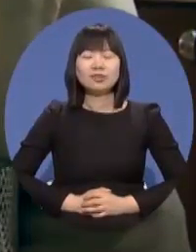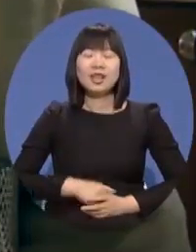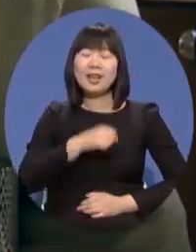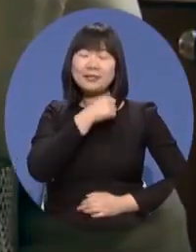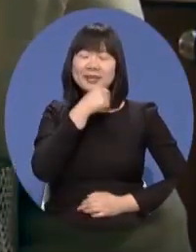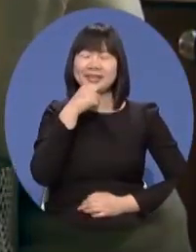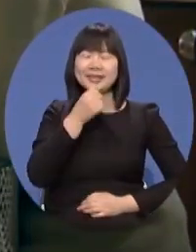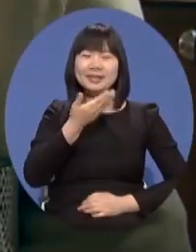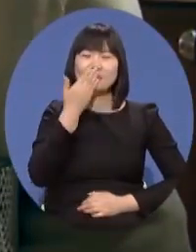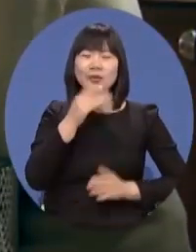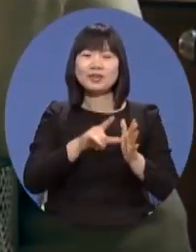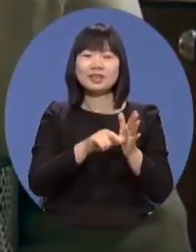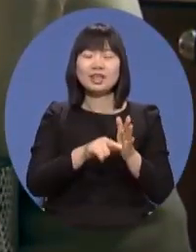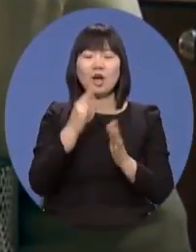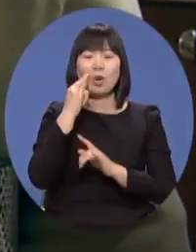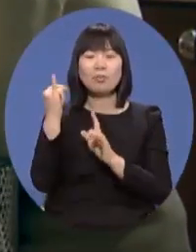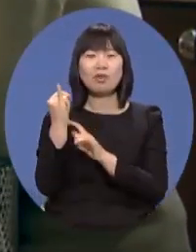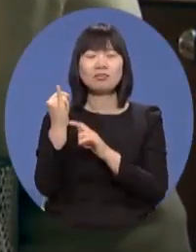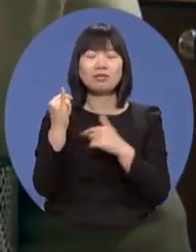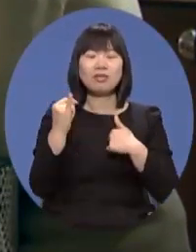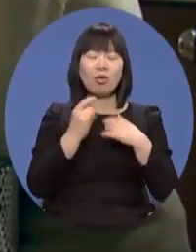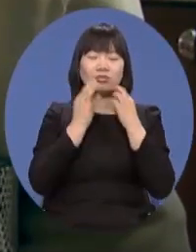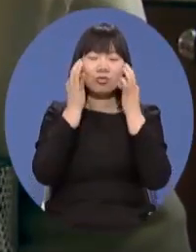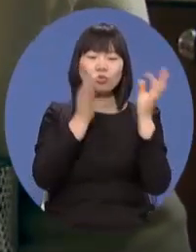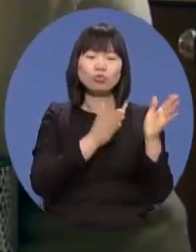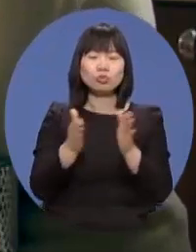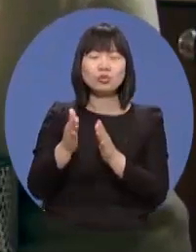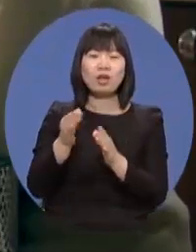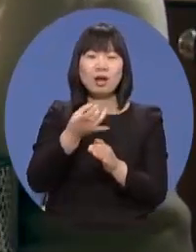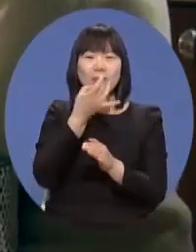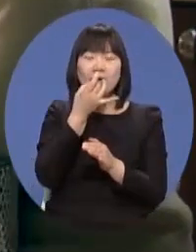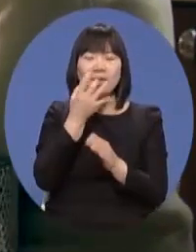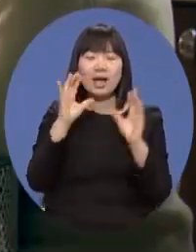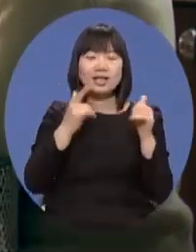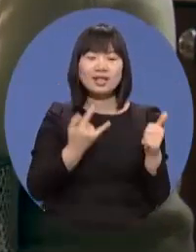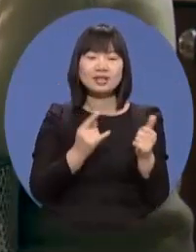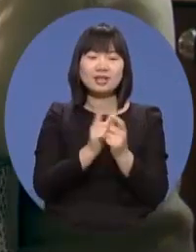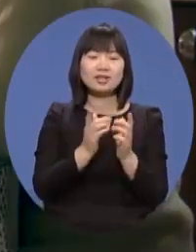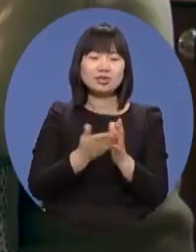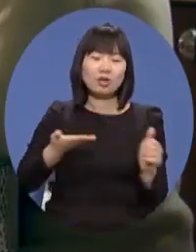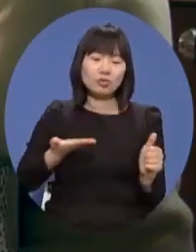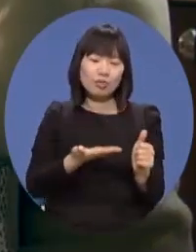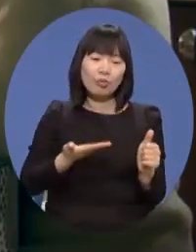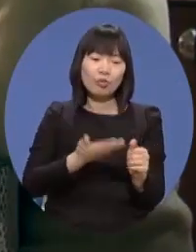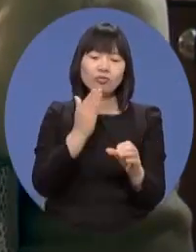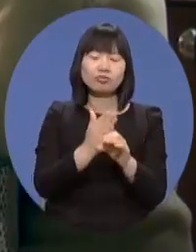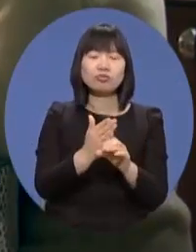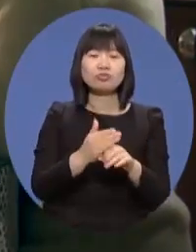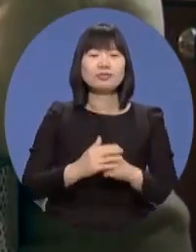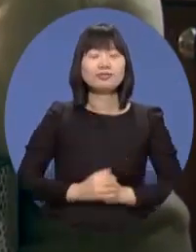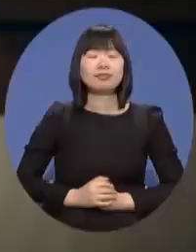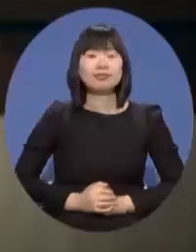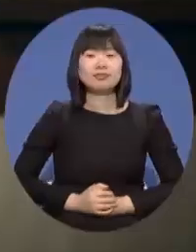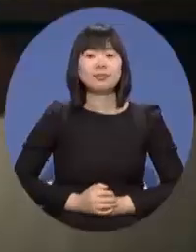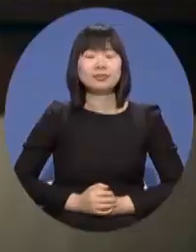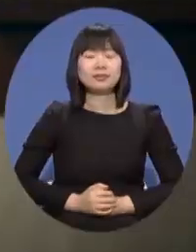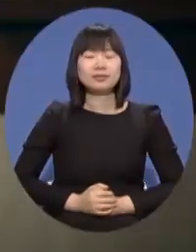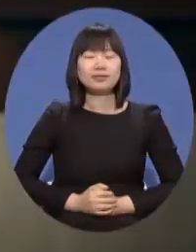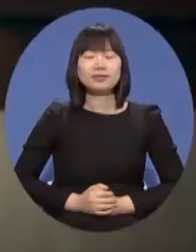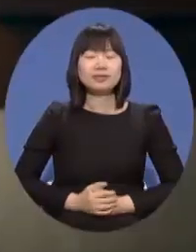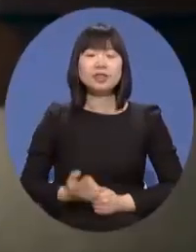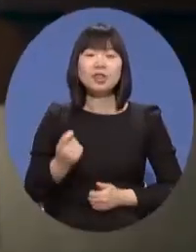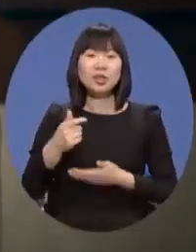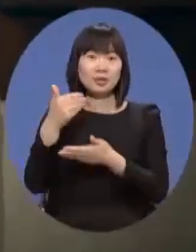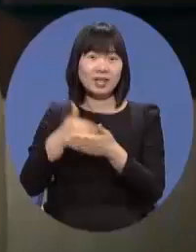맛있는 식사 시간. 엄마는 정성스레 준비한 밥을 아이에게 직접 떠먹여줍니다. 얼마 안